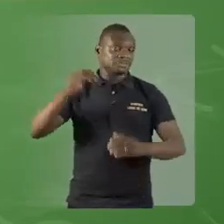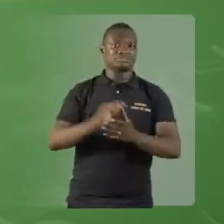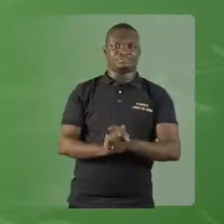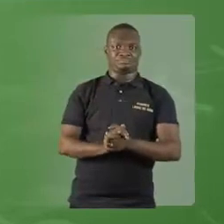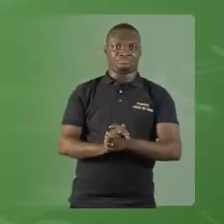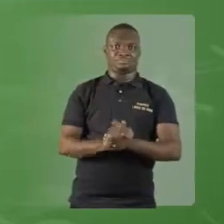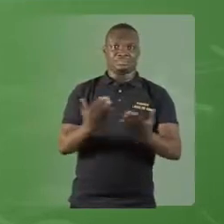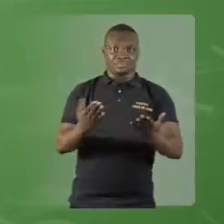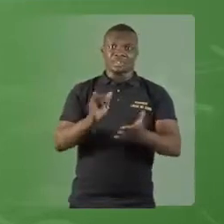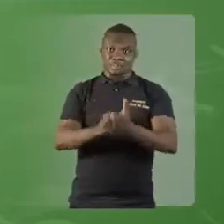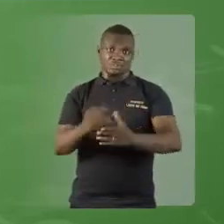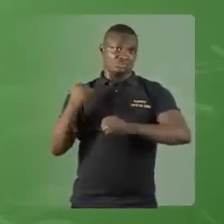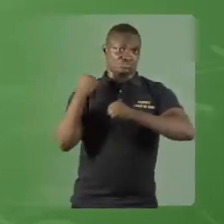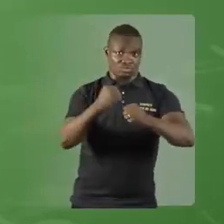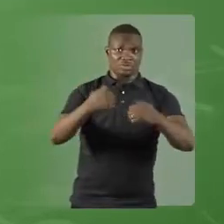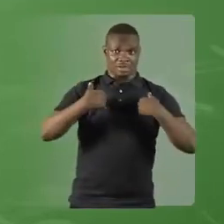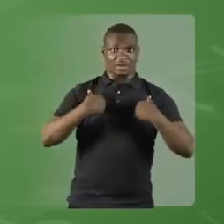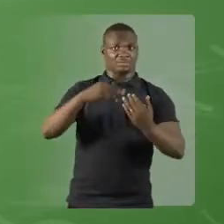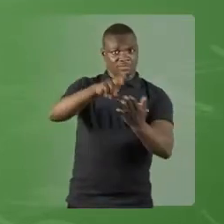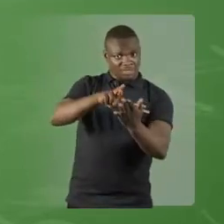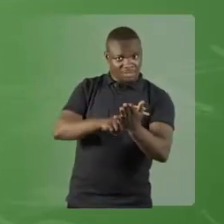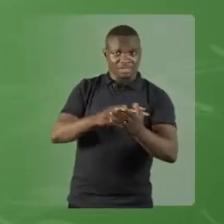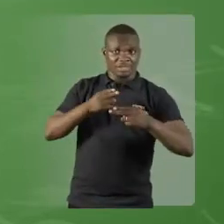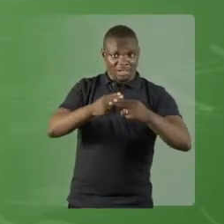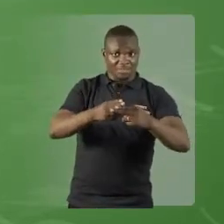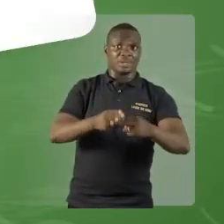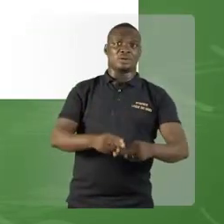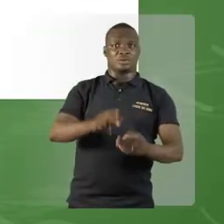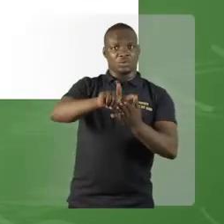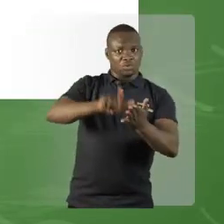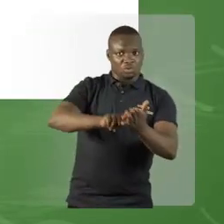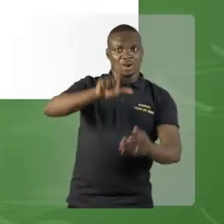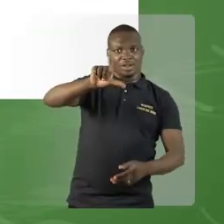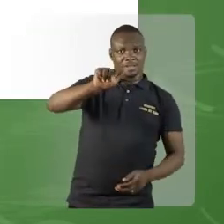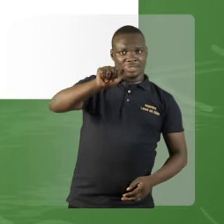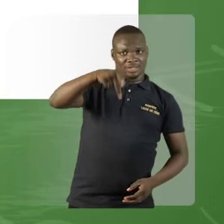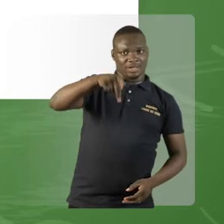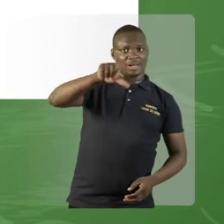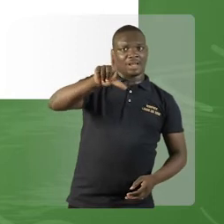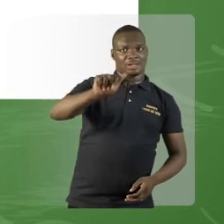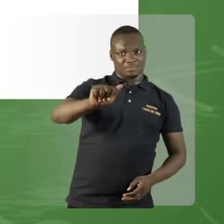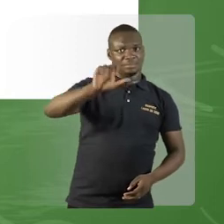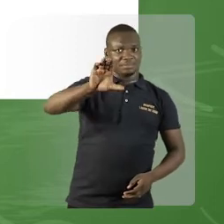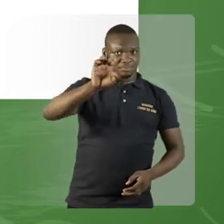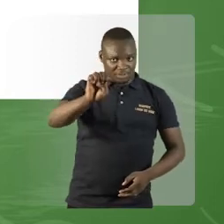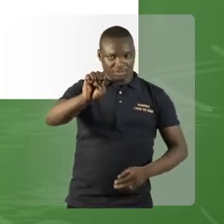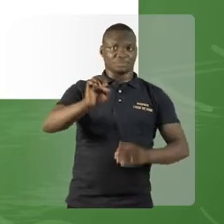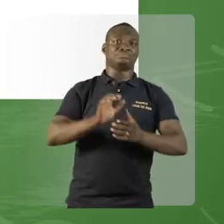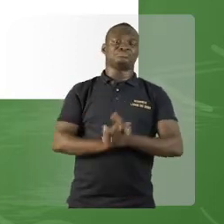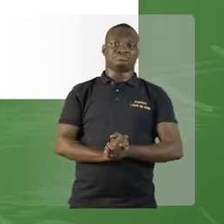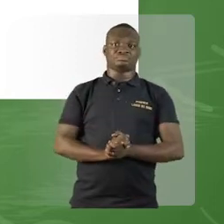Cette force obéit à une loi qu'on appelle loi de Laplace, d'où le titre de la leçon, loi de